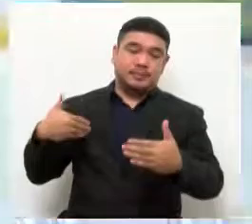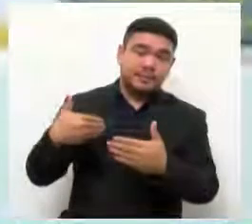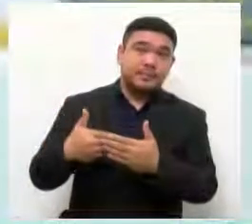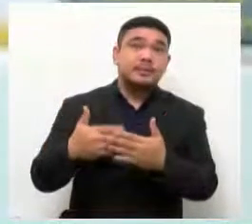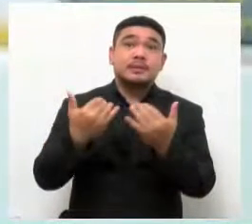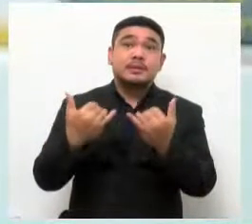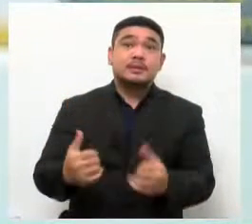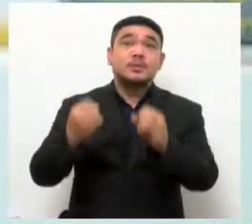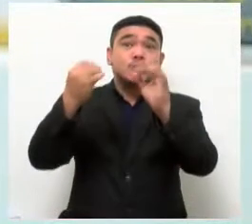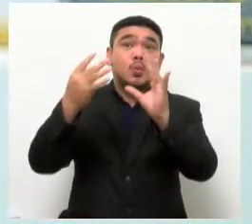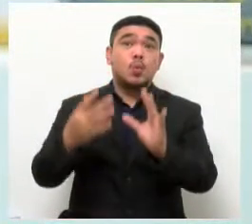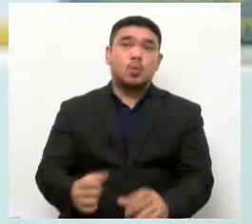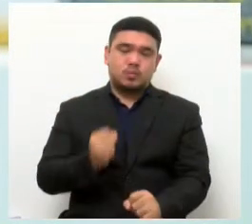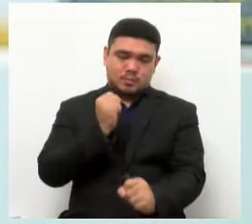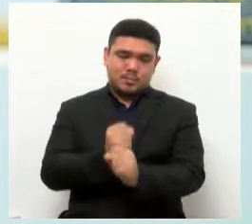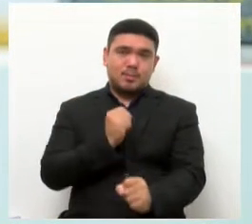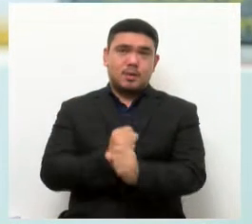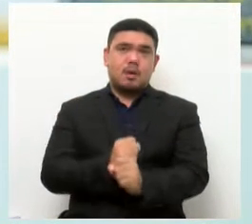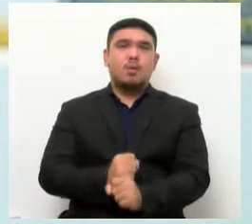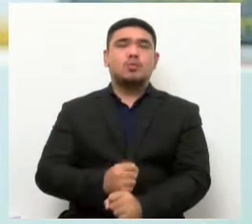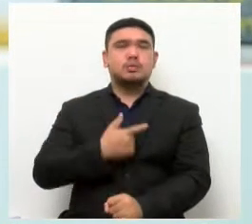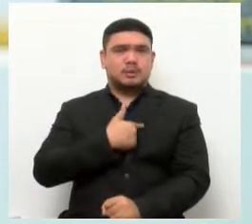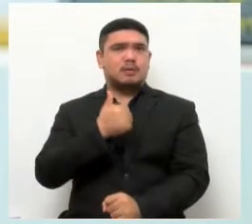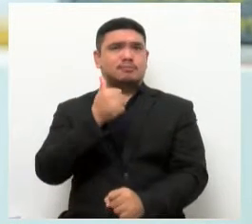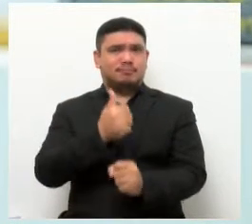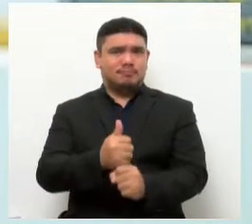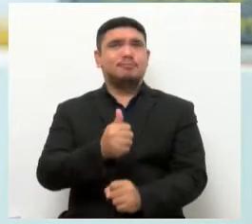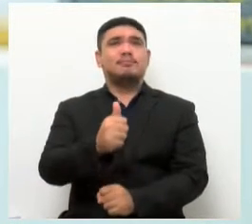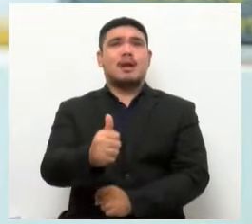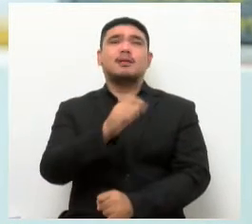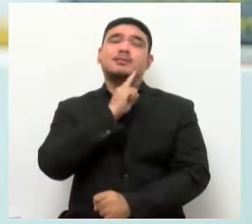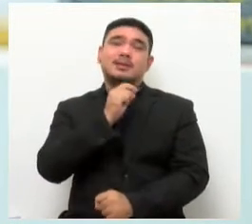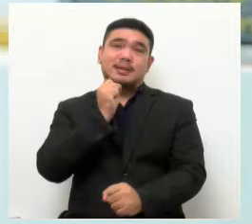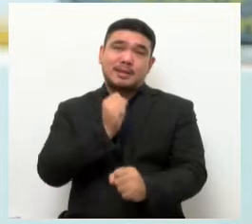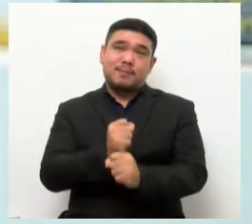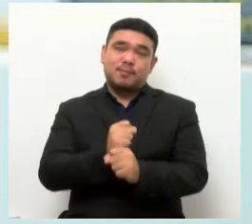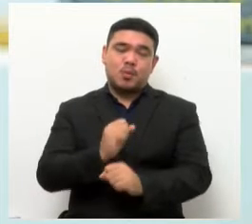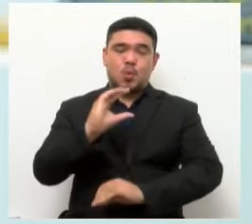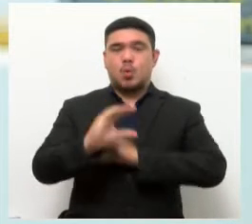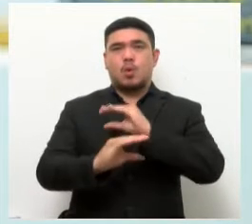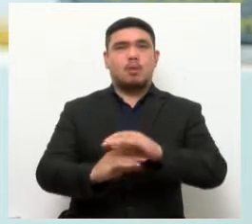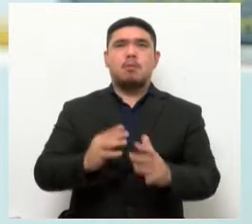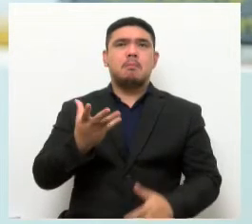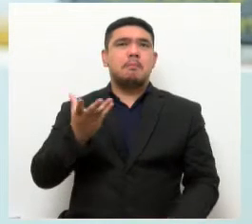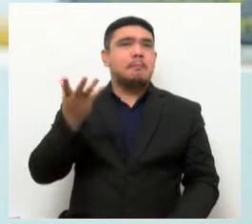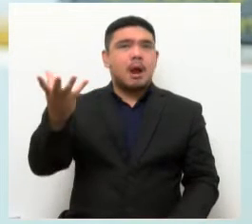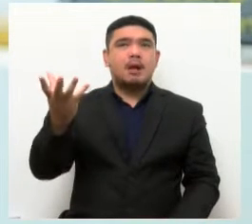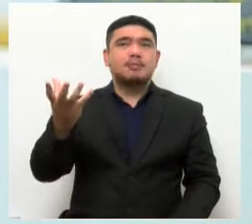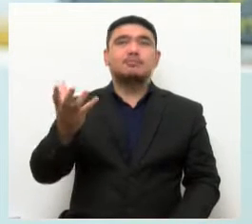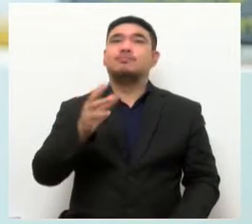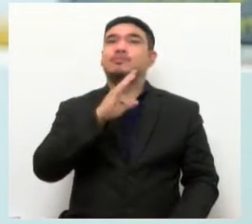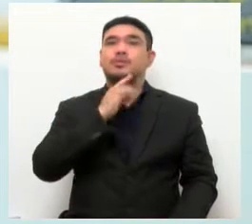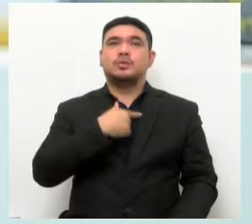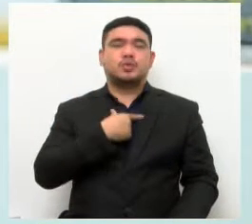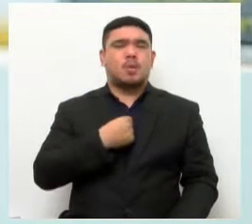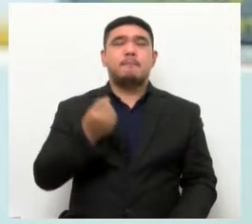ว่าคุณครูมีความพึงพอใจต่อการดำเนินการโครงการดังกล่าวในระดับมากที่สุดดังนั้นสำนักงานเขต